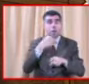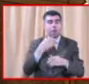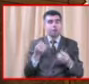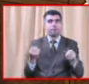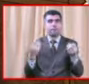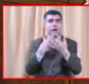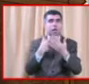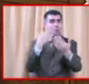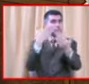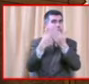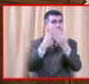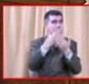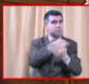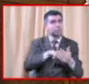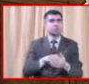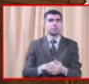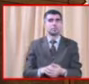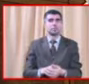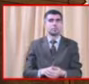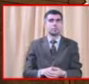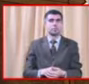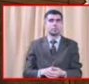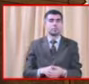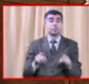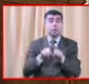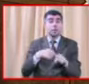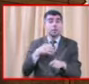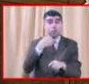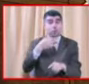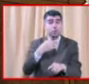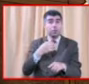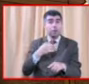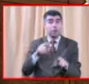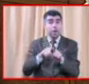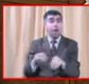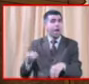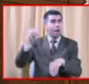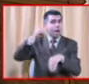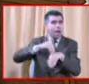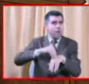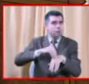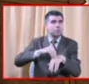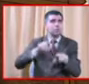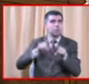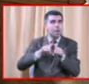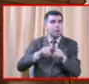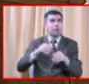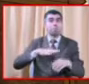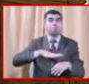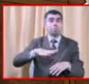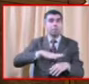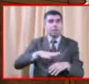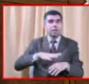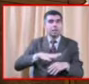نوعية هذا التدخل. إذا كان التدخل هو أن نعيد ما نقوم به في المدن، هذا أمر